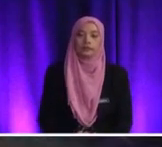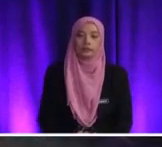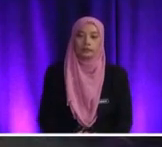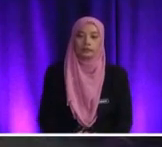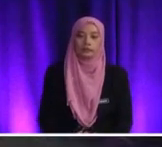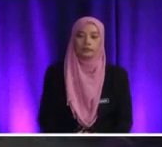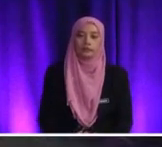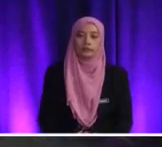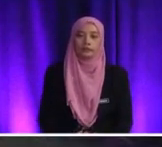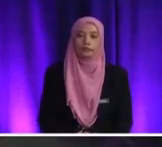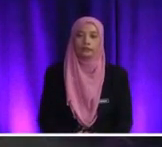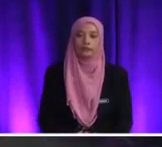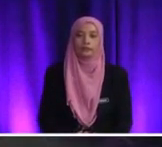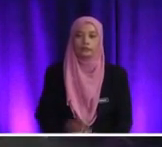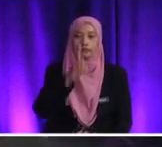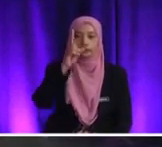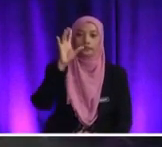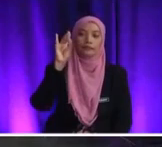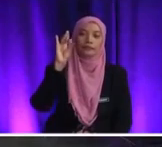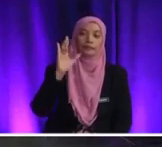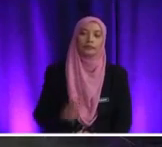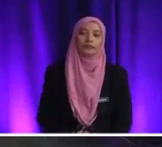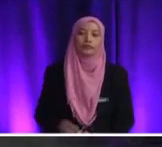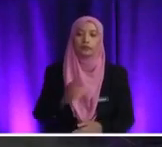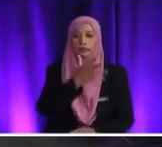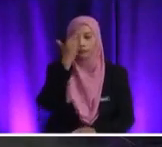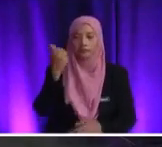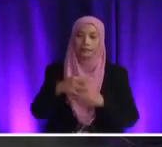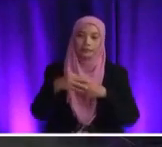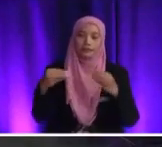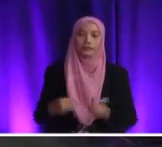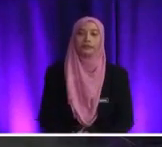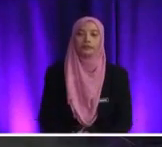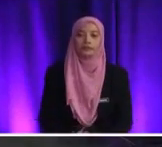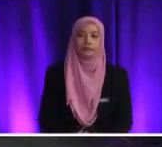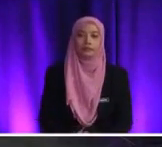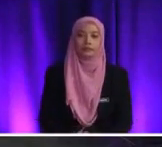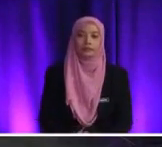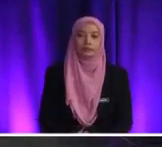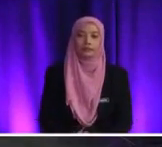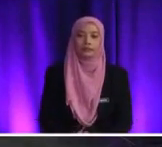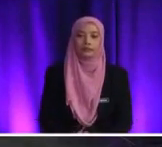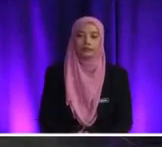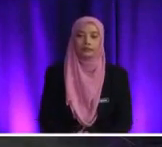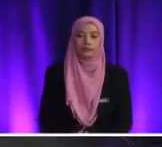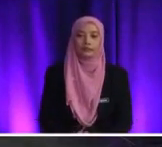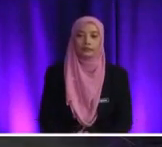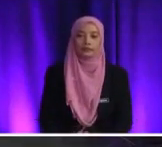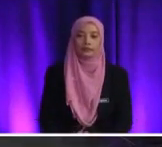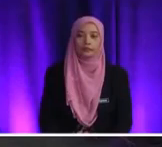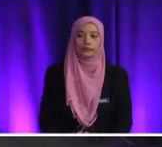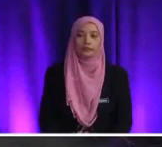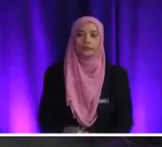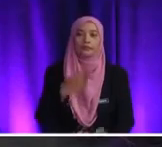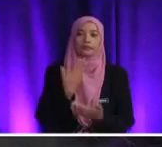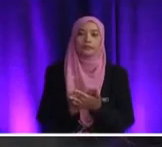tegasnya Prisma bagi satuin Tengah melintas bintang seorang ya bye bye